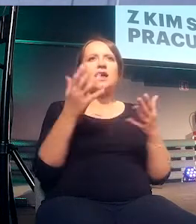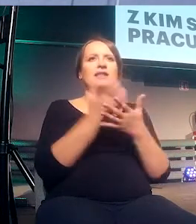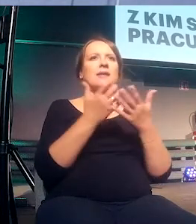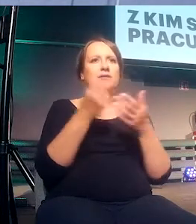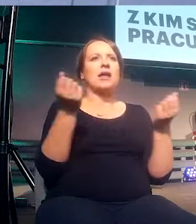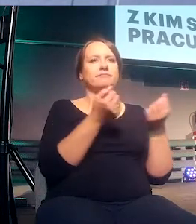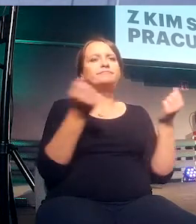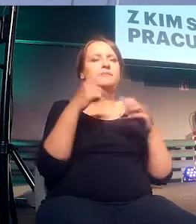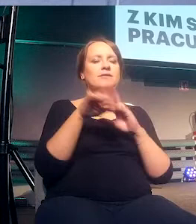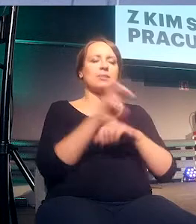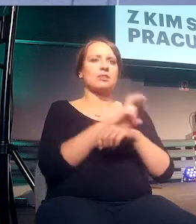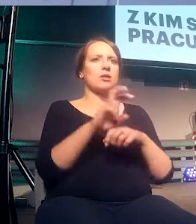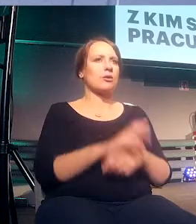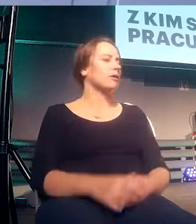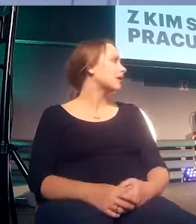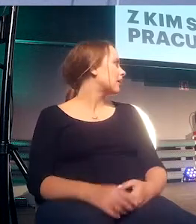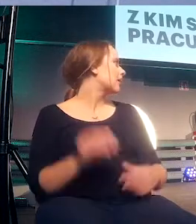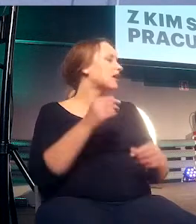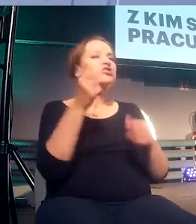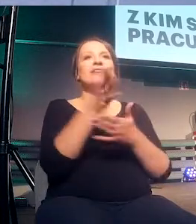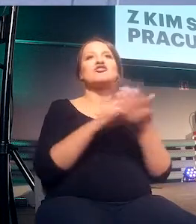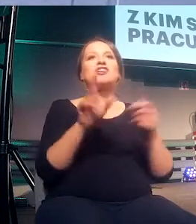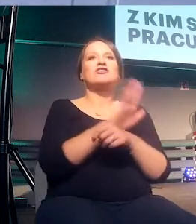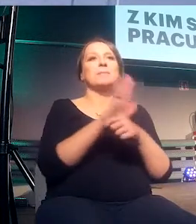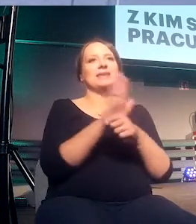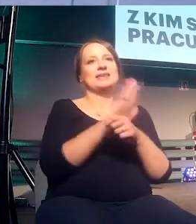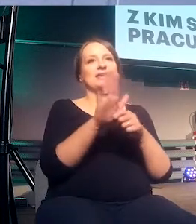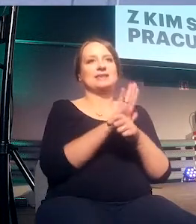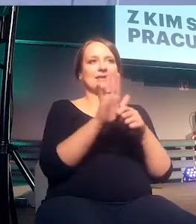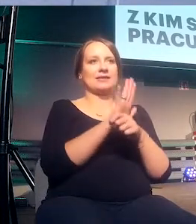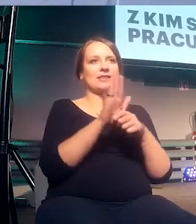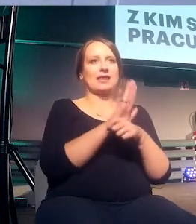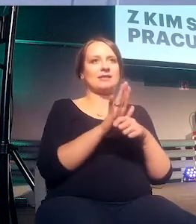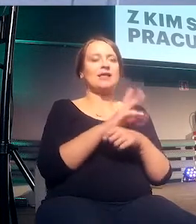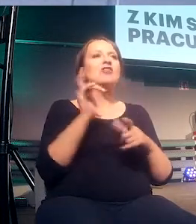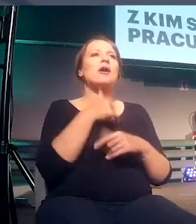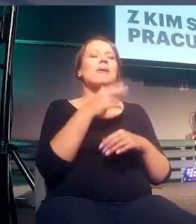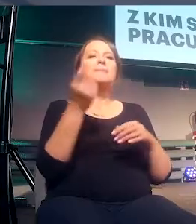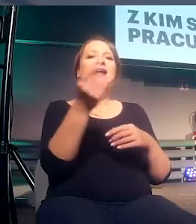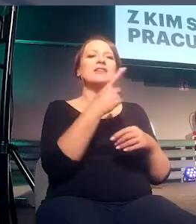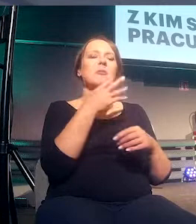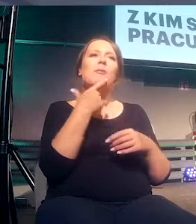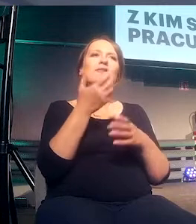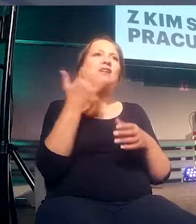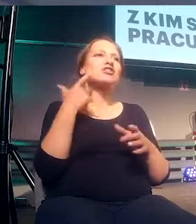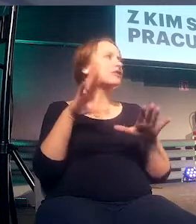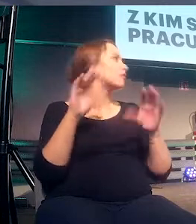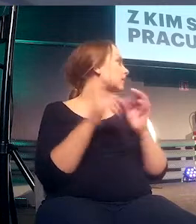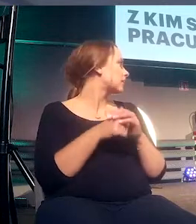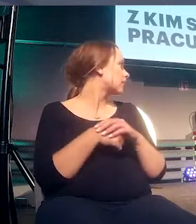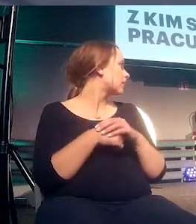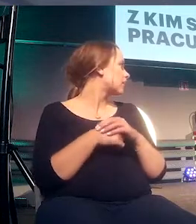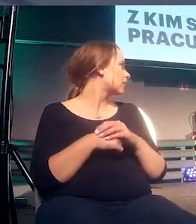słowie technologia. Jest jeszcze część biznes i ci partnerzy, o których zaczęłam mówić, są gdzieś na styku. Czyli ci